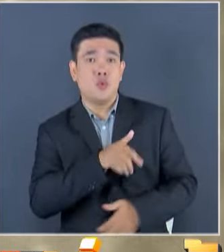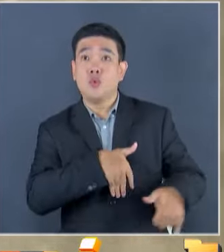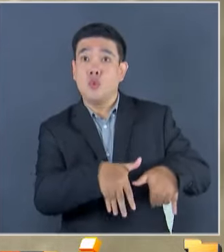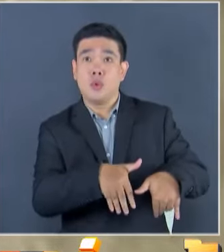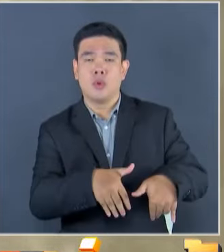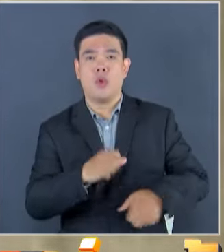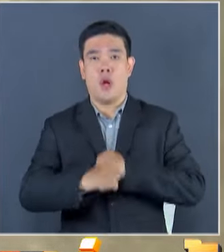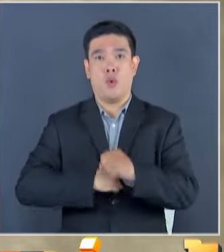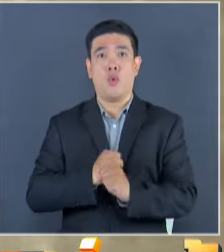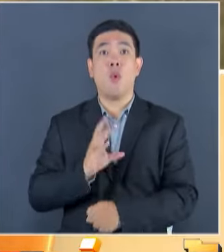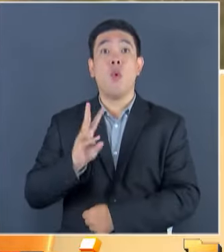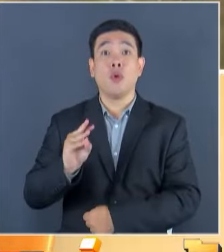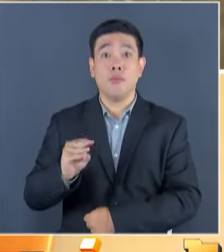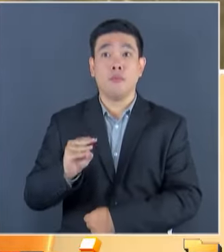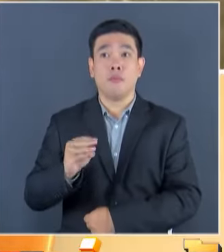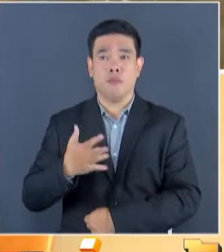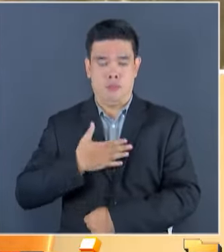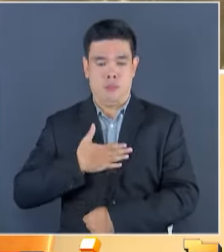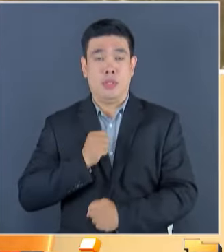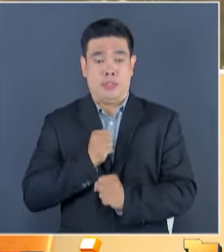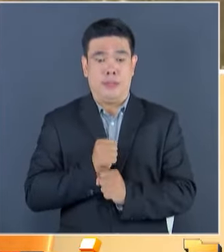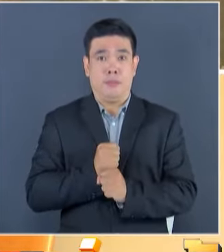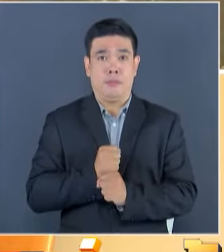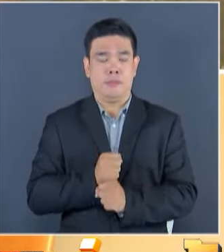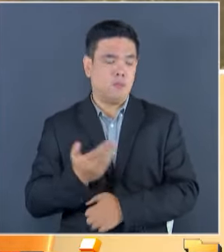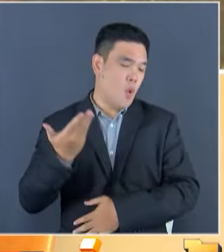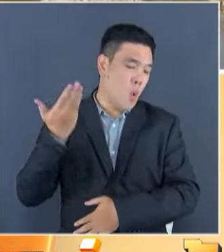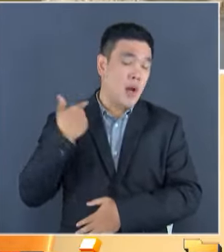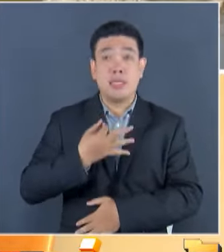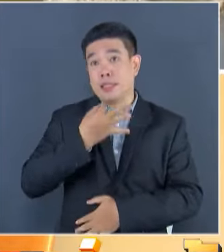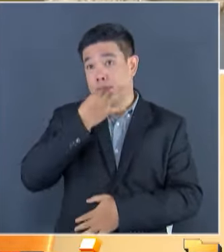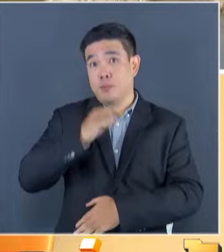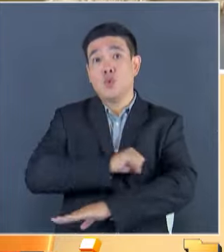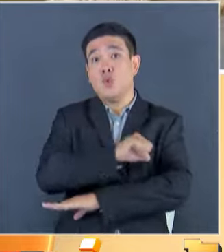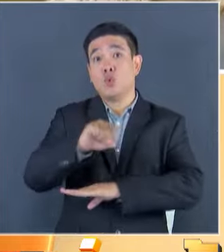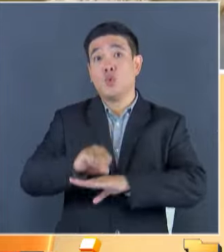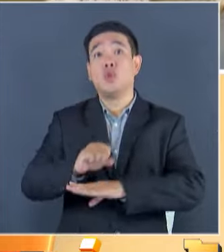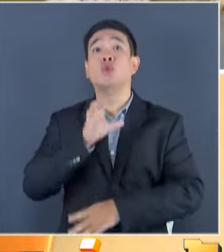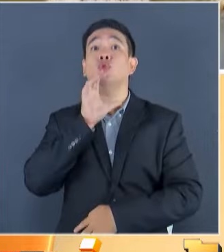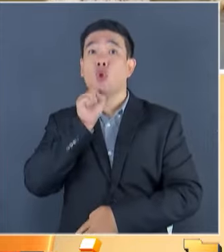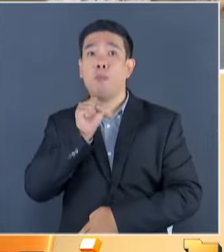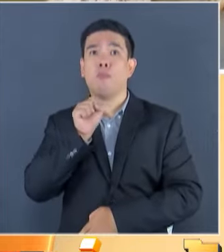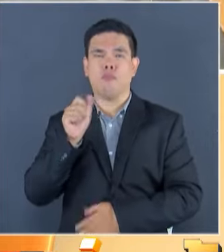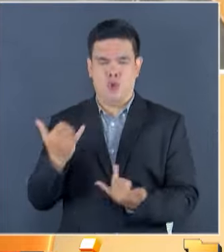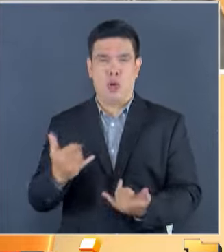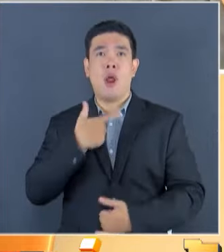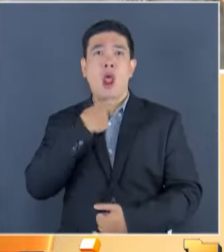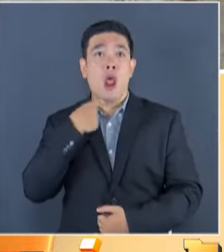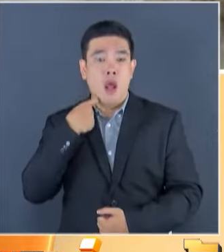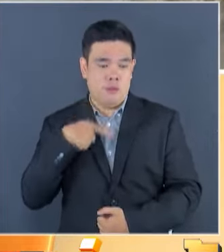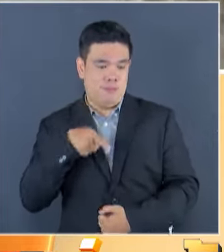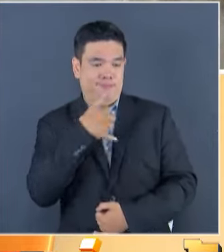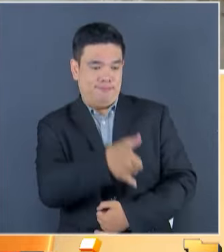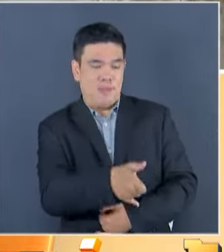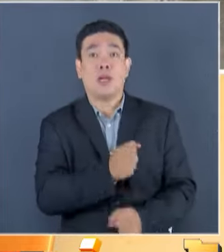พี่สุนันท์อายุ60ปีเป็นชาวบ้านที่มาร่อนทองบอกว่าปกติเนี่ยทำอาชีพสวนส้มแต่พอถึงหน้าแล้งก็จะมาร่อนทองห